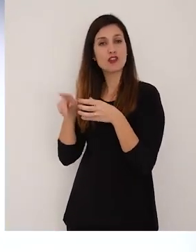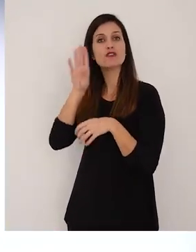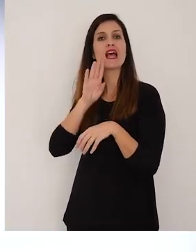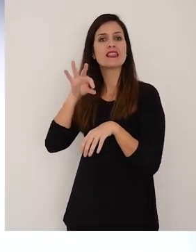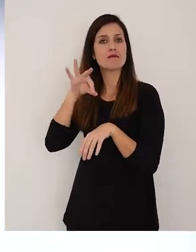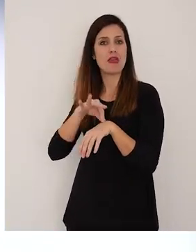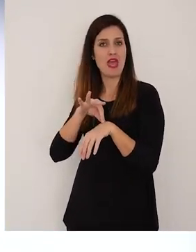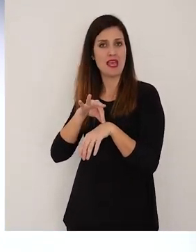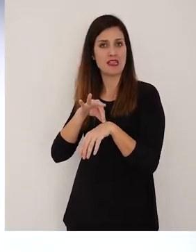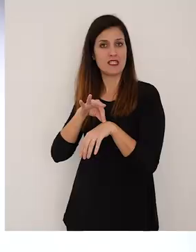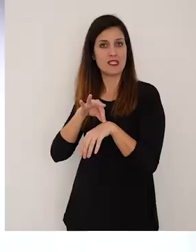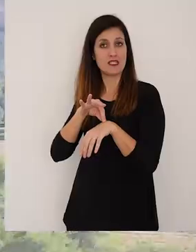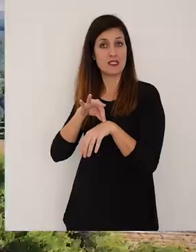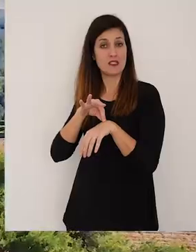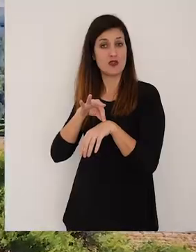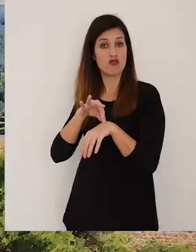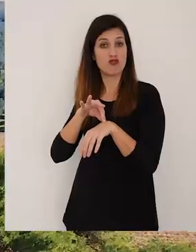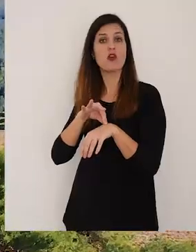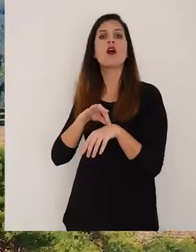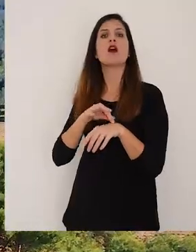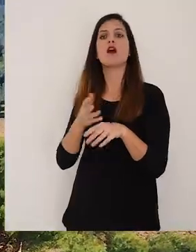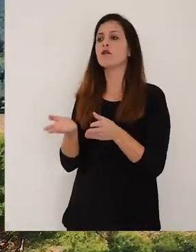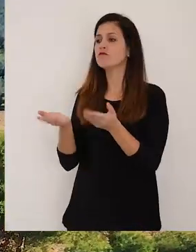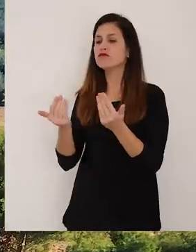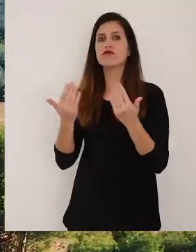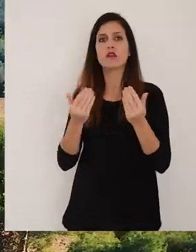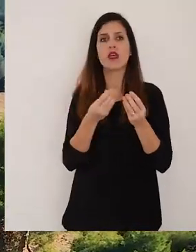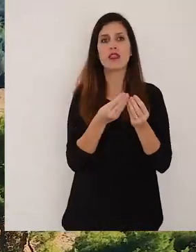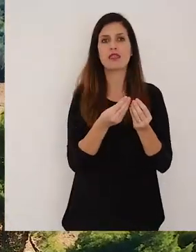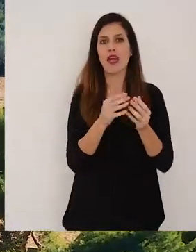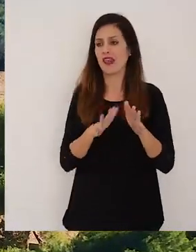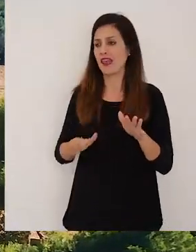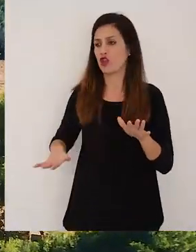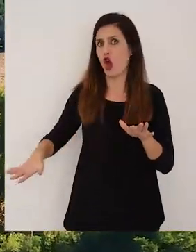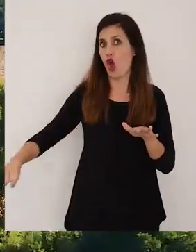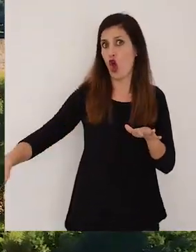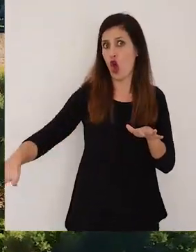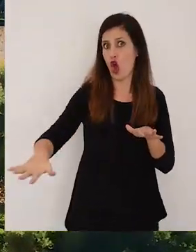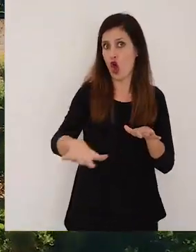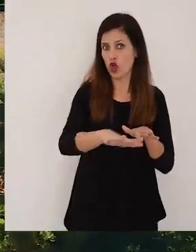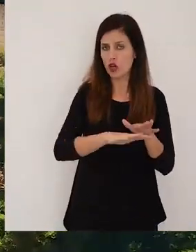che acquisirono anche i terreni circostanti per poter meglio promuovere l'annuale fiera.